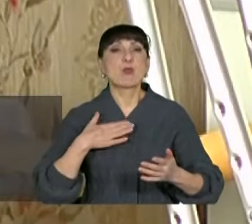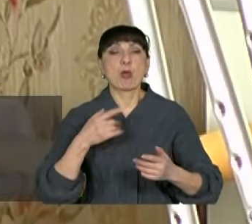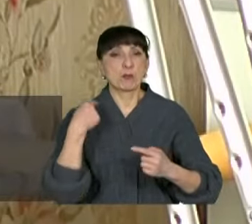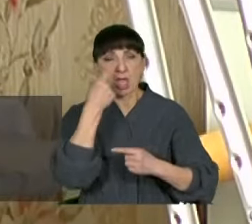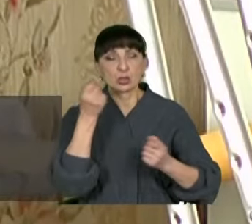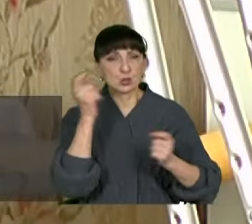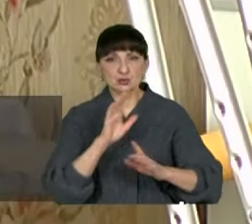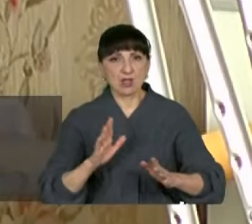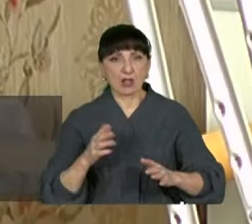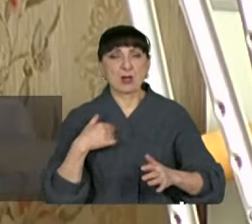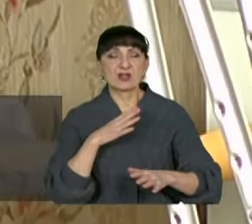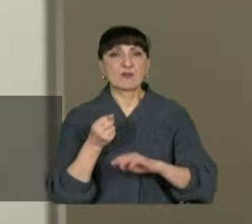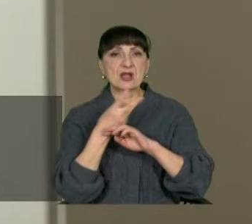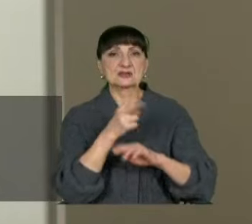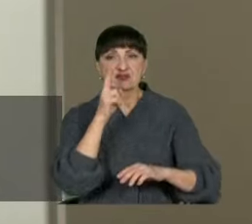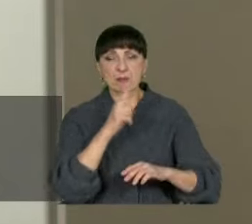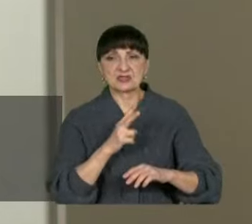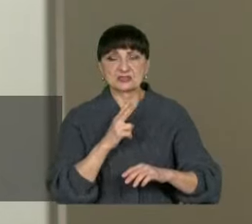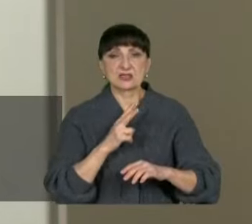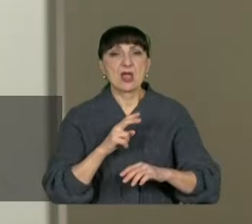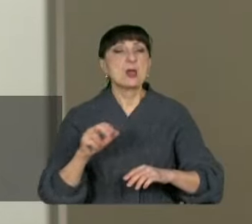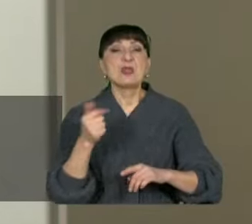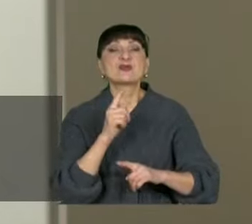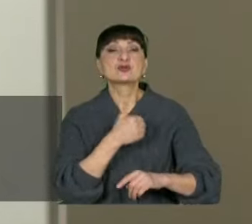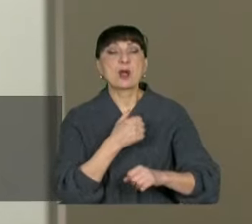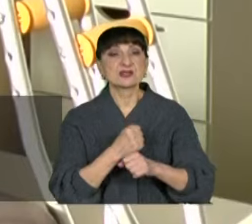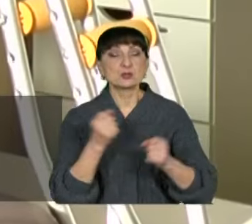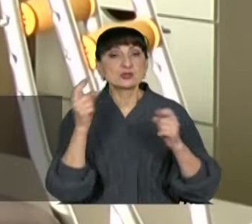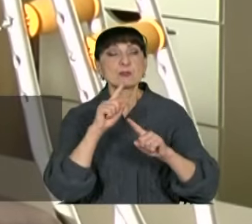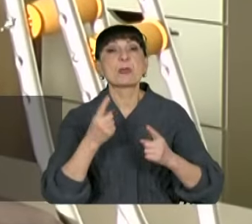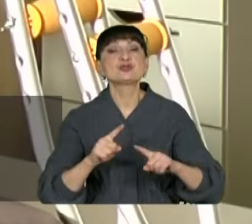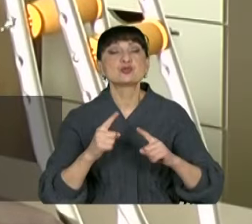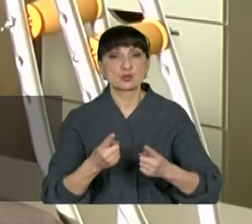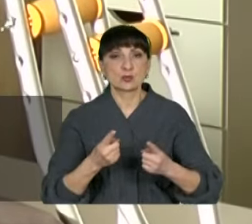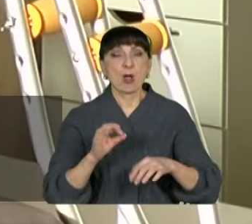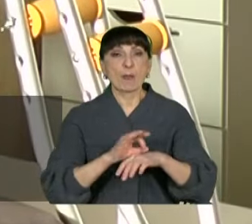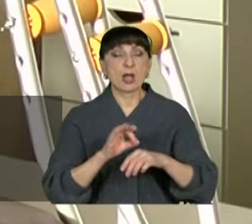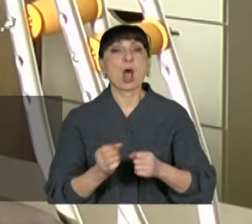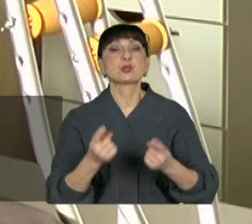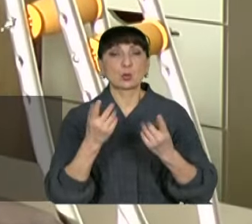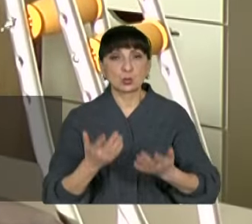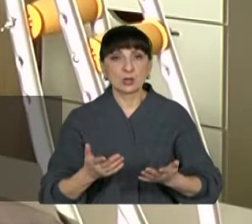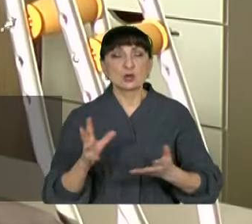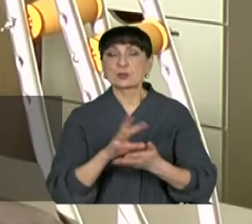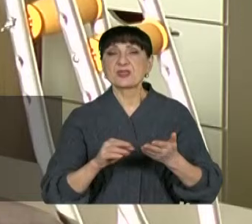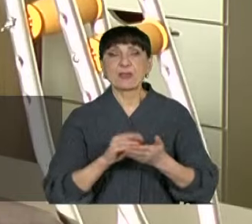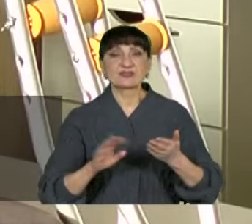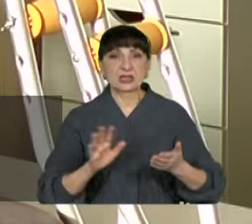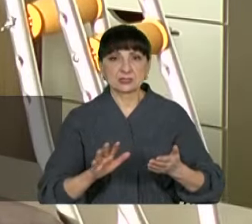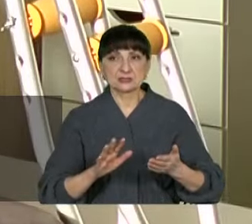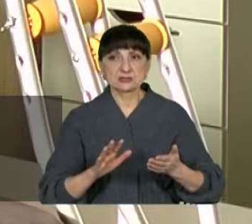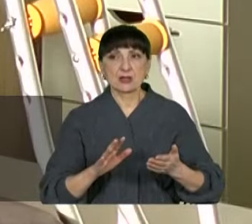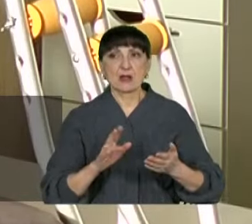Я была в больнице 2 месяца. Первое, что мы хотели выяснить, почему это произошло, как это, чтобы это больше никогда не повторилось,